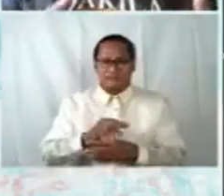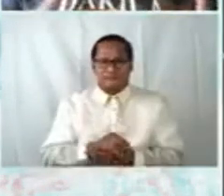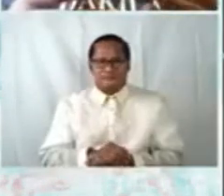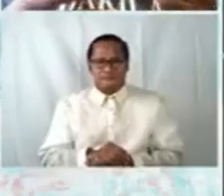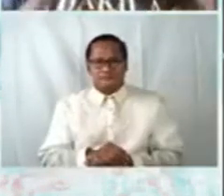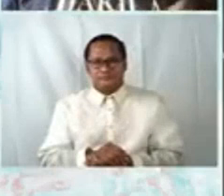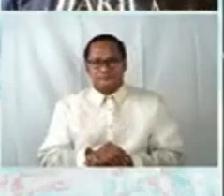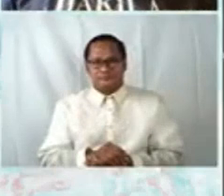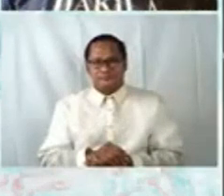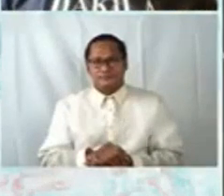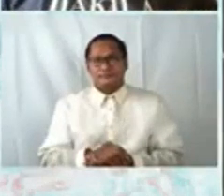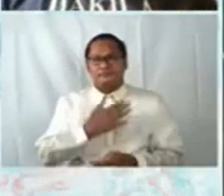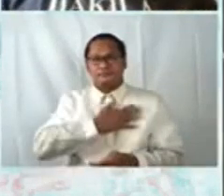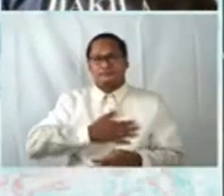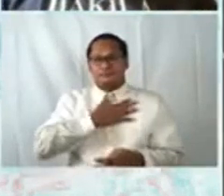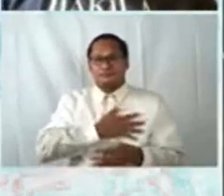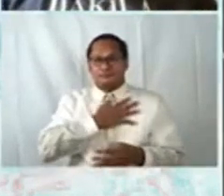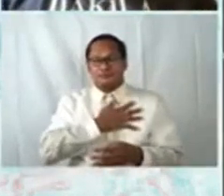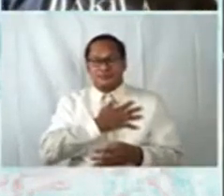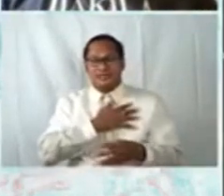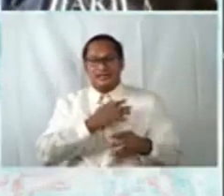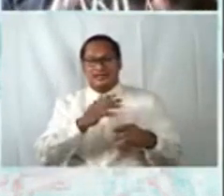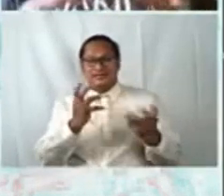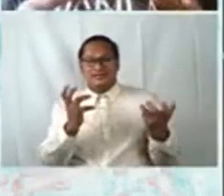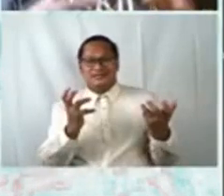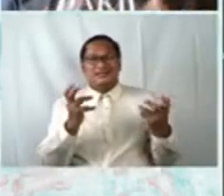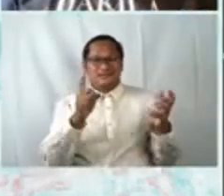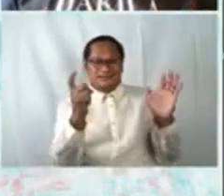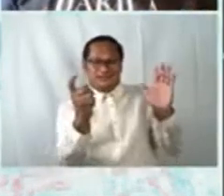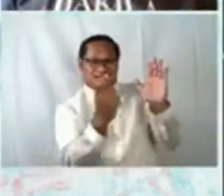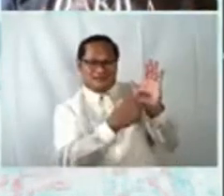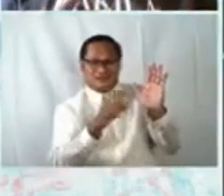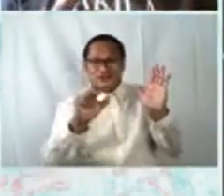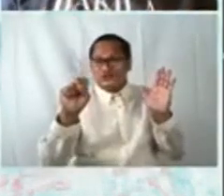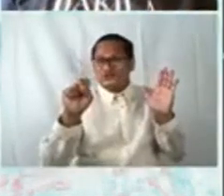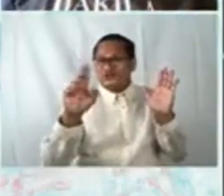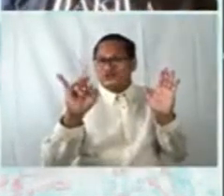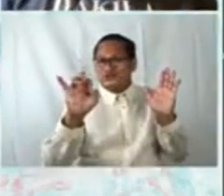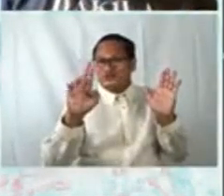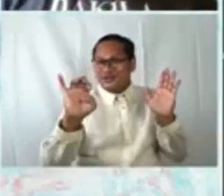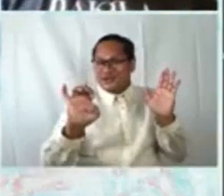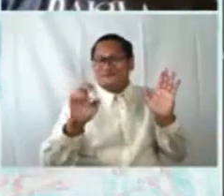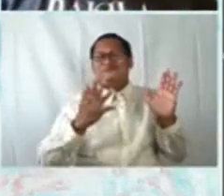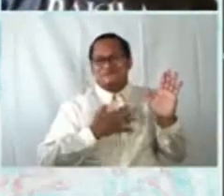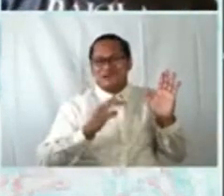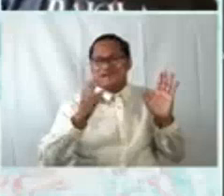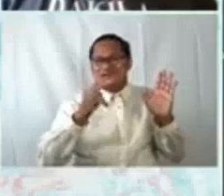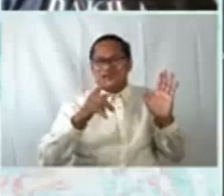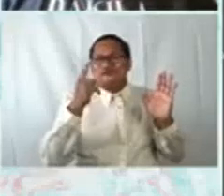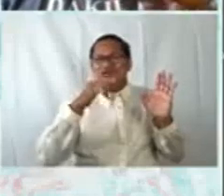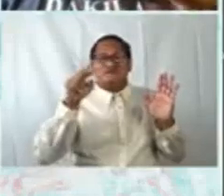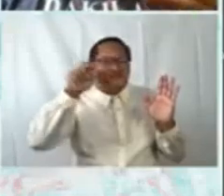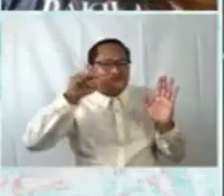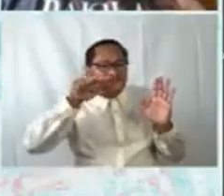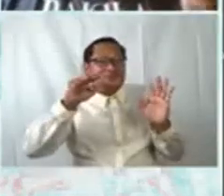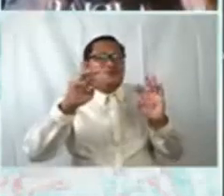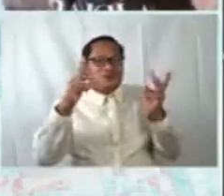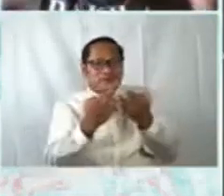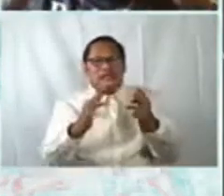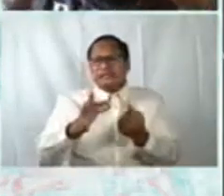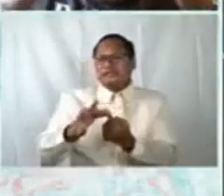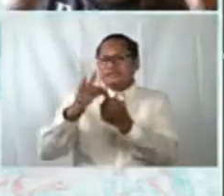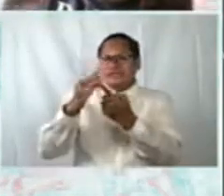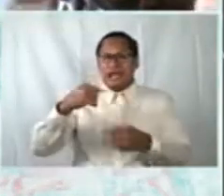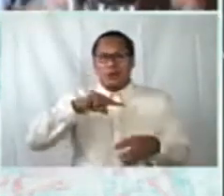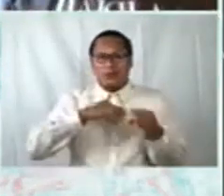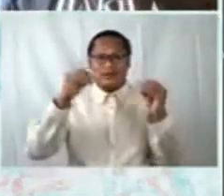Please subscribe to my YouTube channel para sa mas marami pang video webinars tulad nito, lalo na sa ating mga guro, ma'am,